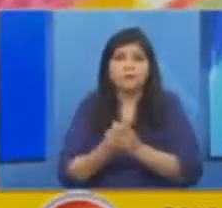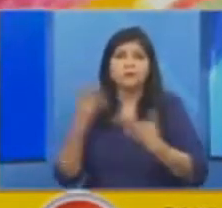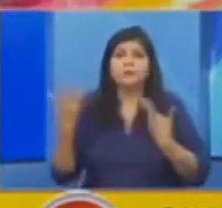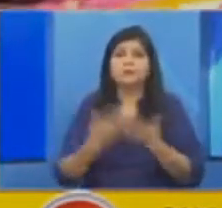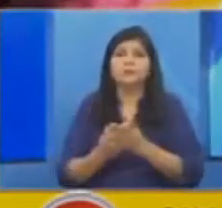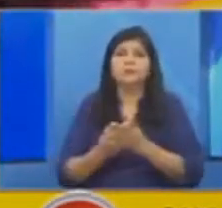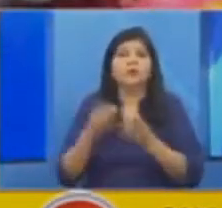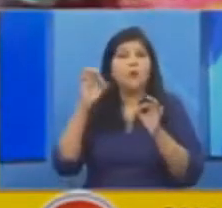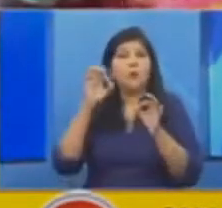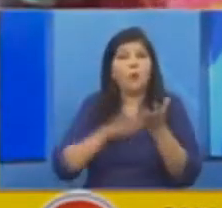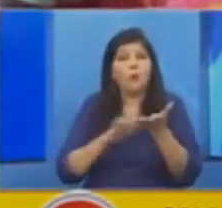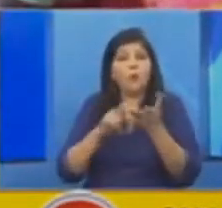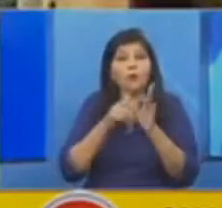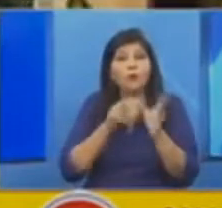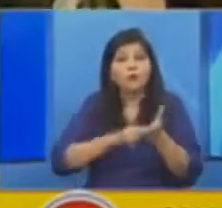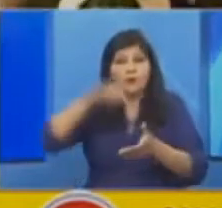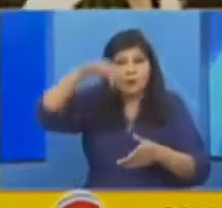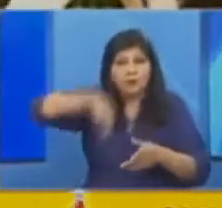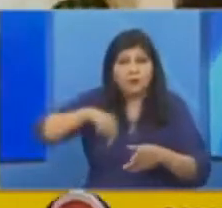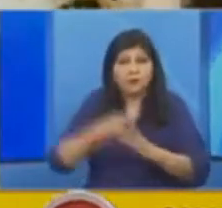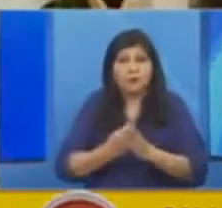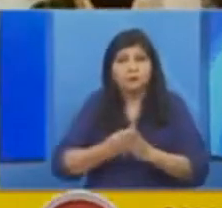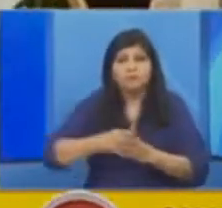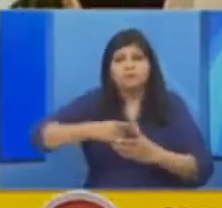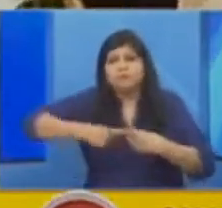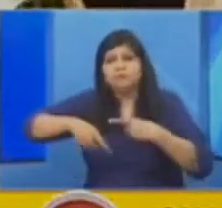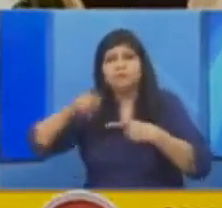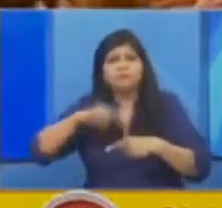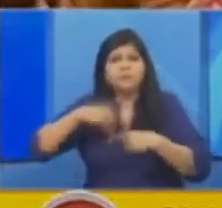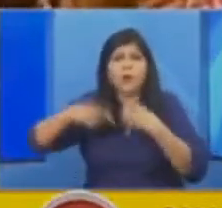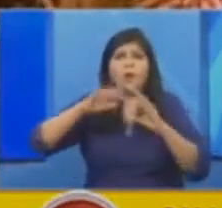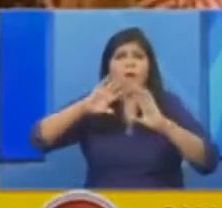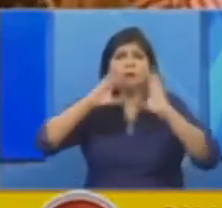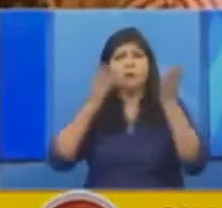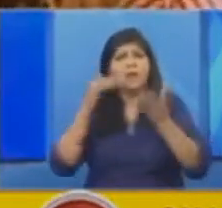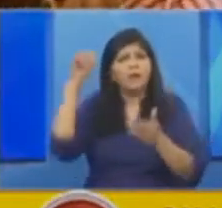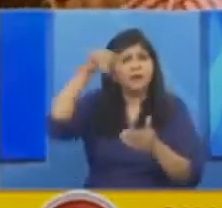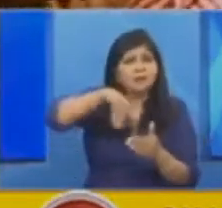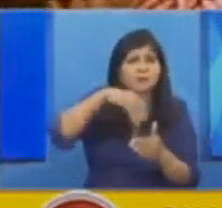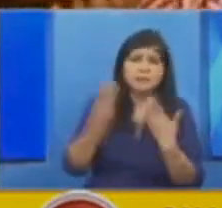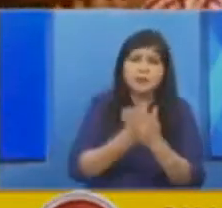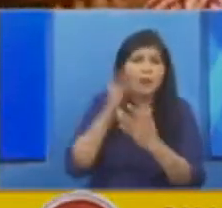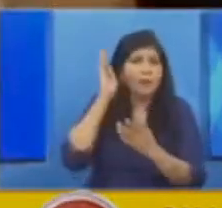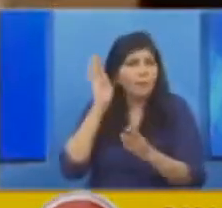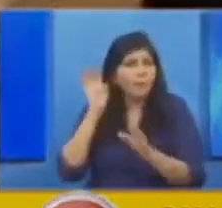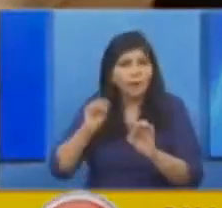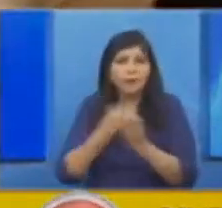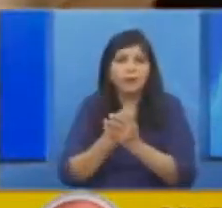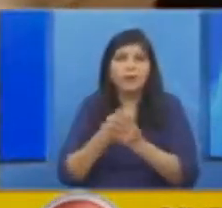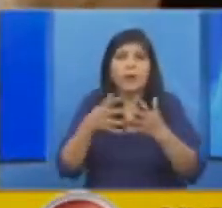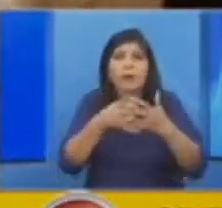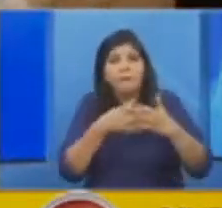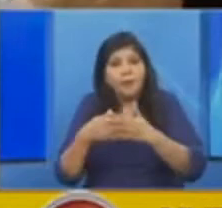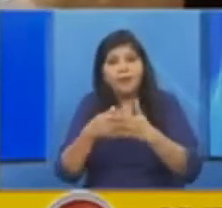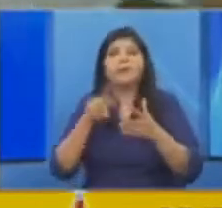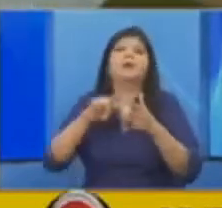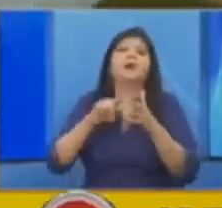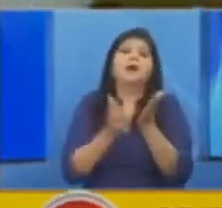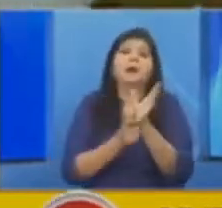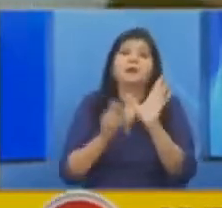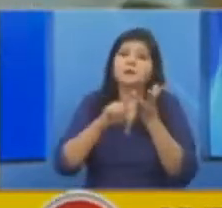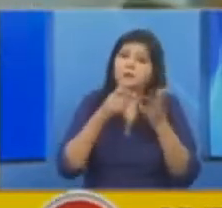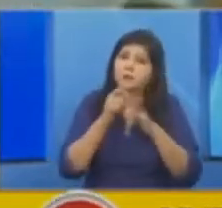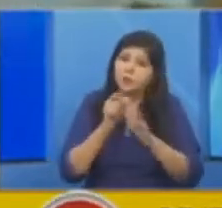ओनम की धूंतों आज दूर सुदूर विदेशों तक पहुंची हुई है, अमेरिका हो, यूरप हो,